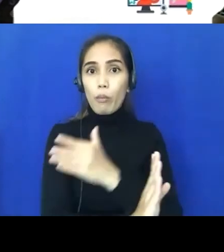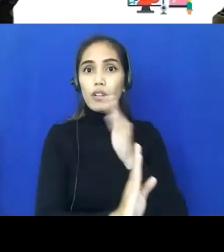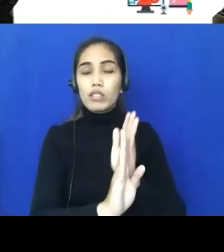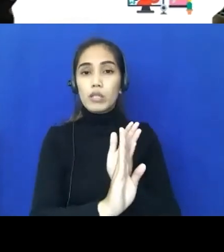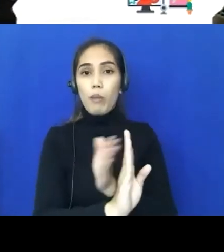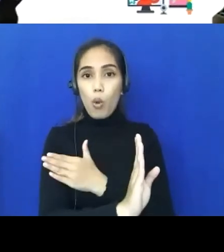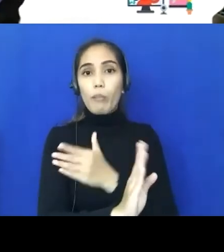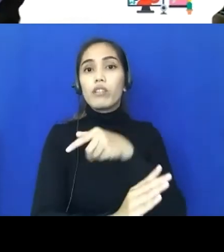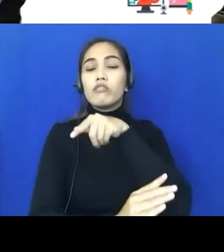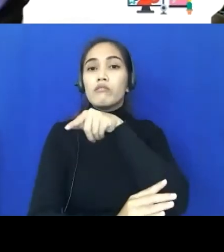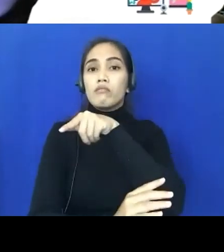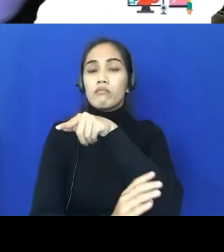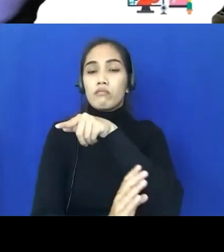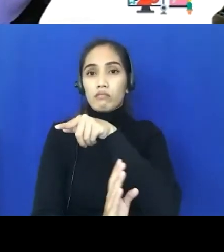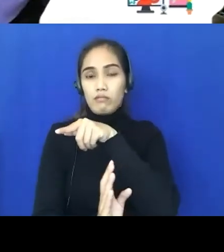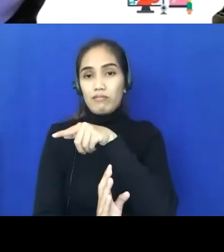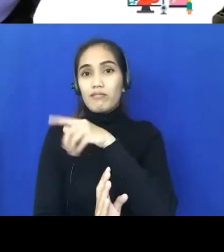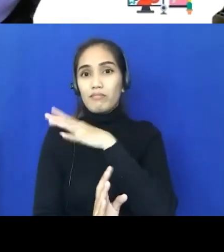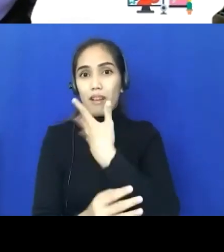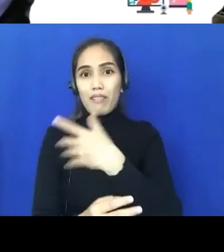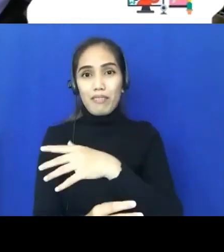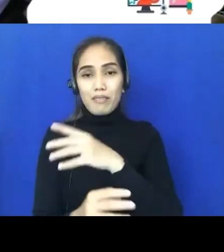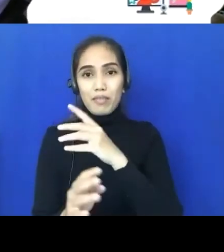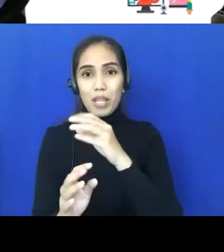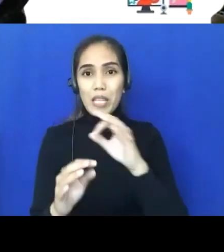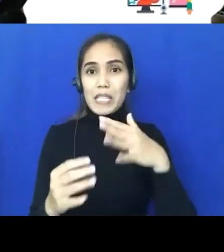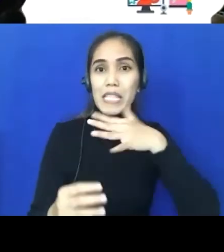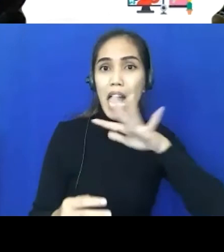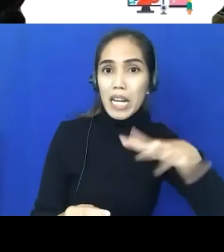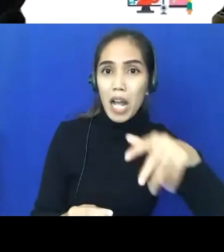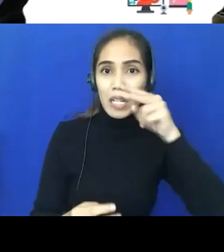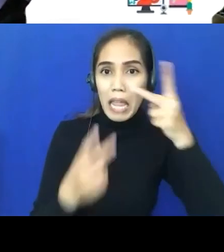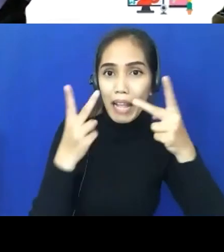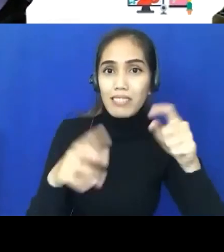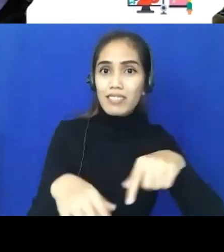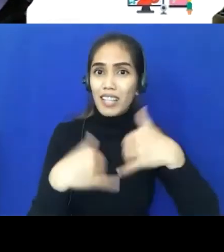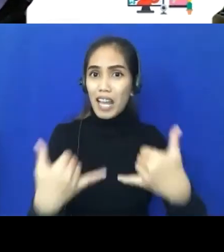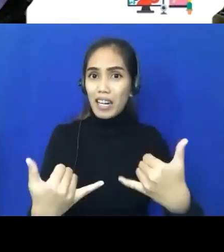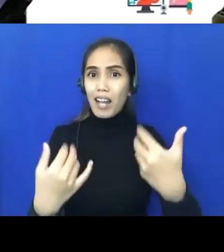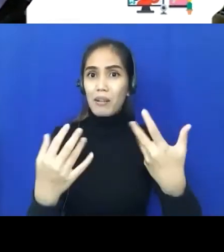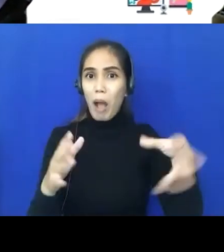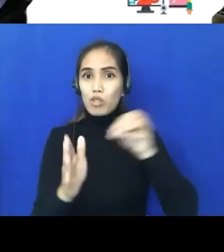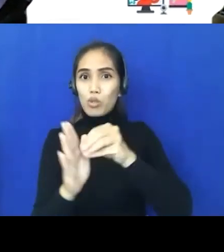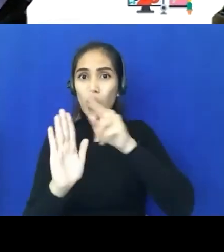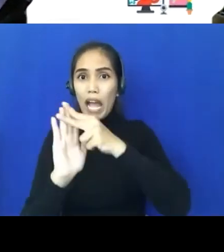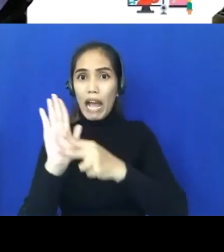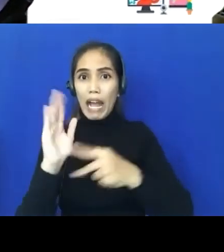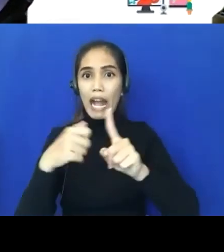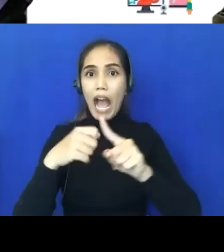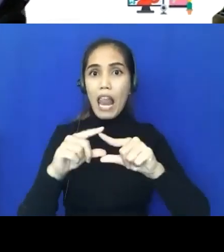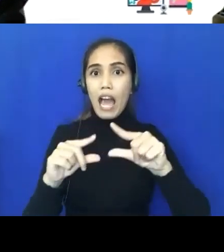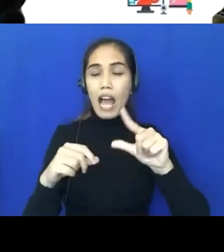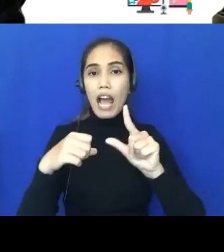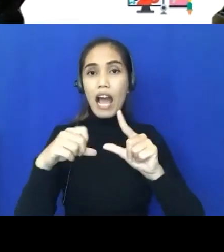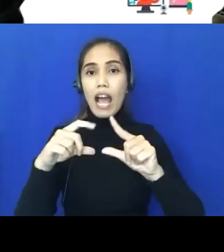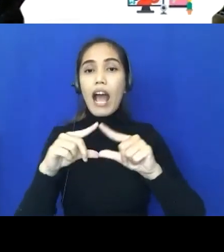banyak sekali manfaatnya ya. Jadi setelah Kalakarya ini sudah terlihat ya banyak perubahan ya Dok ya